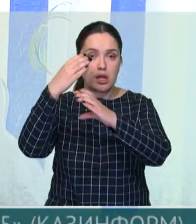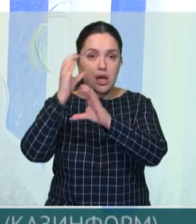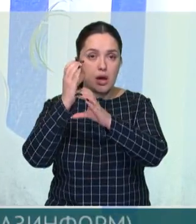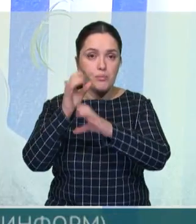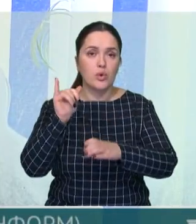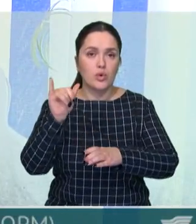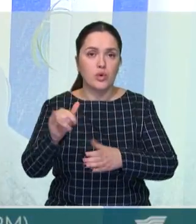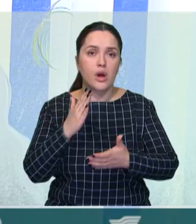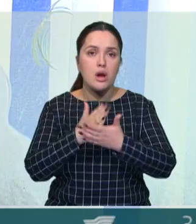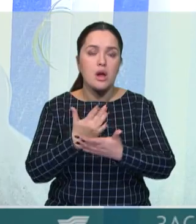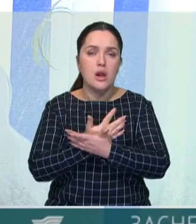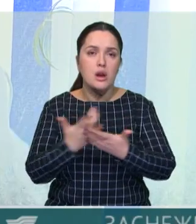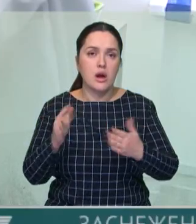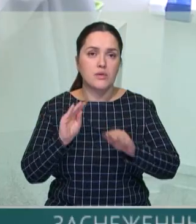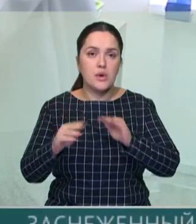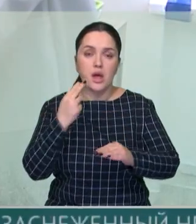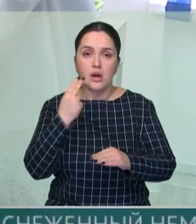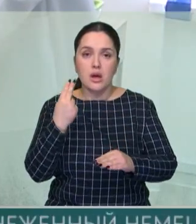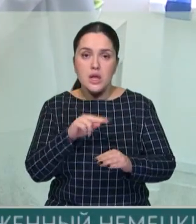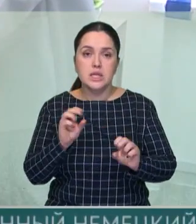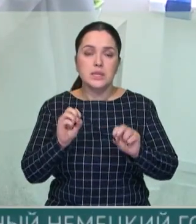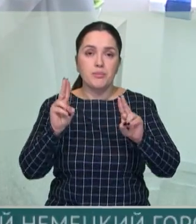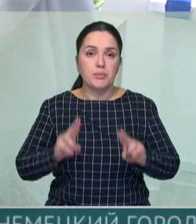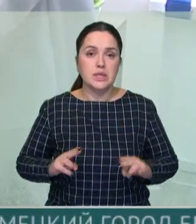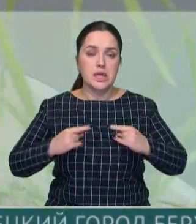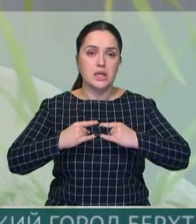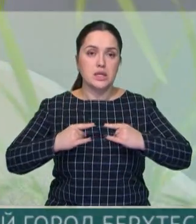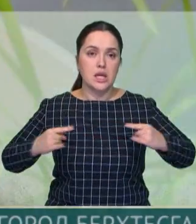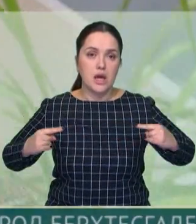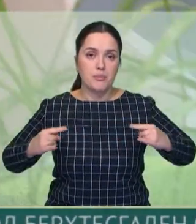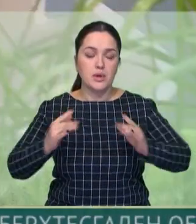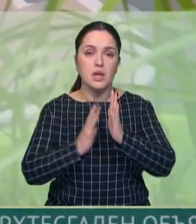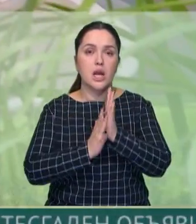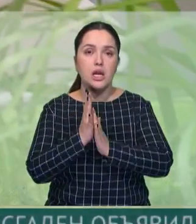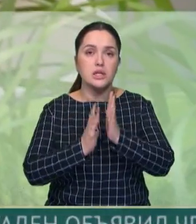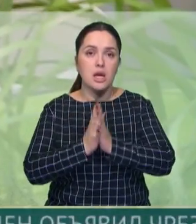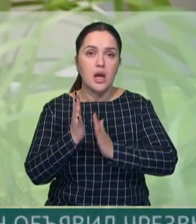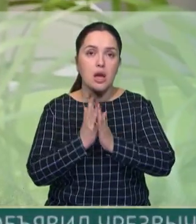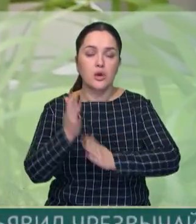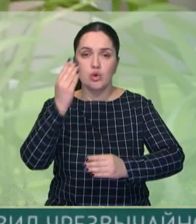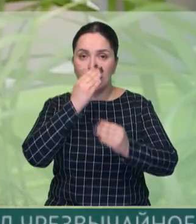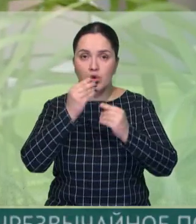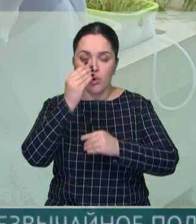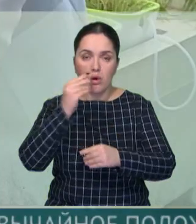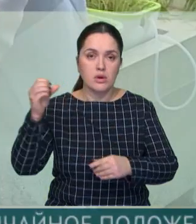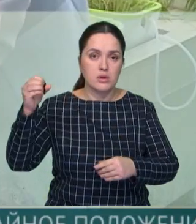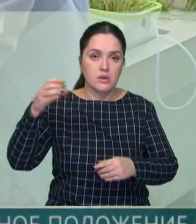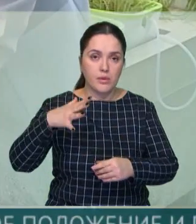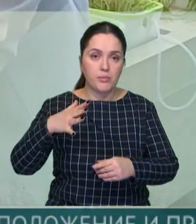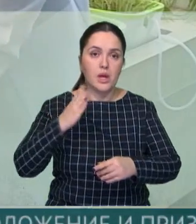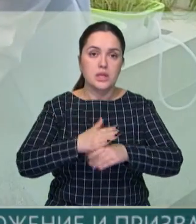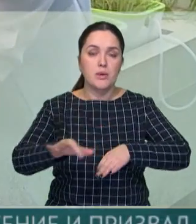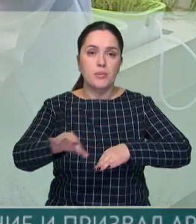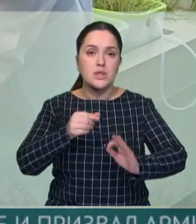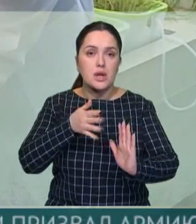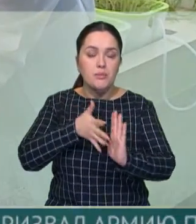оснащена вертикальными гидропонной и аэропонной установками, специальными столами с проращивателями и лампами искусственного